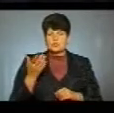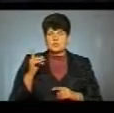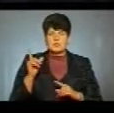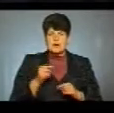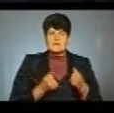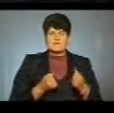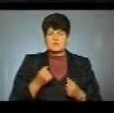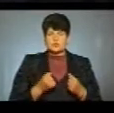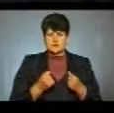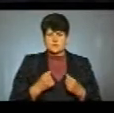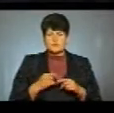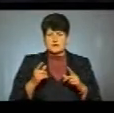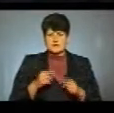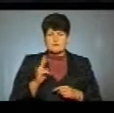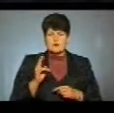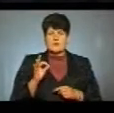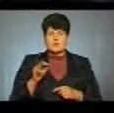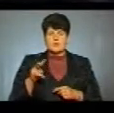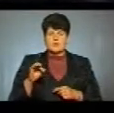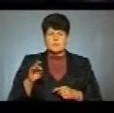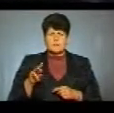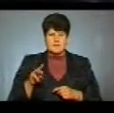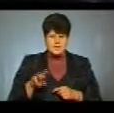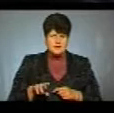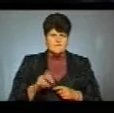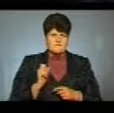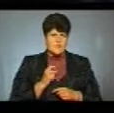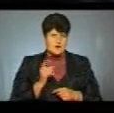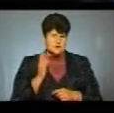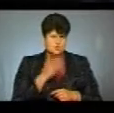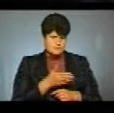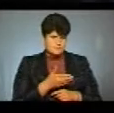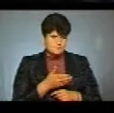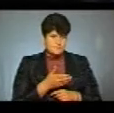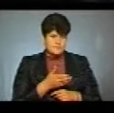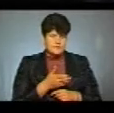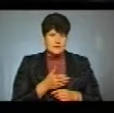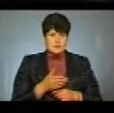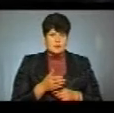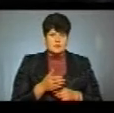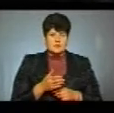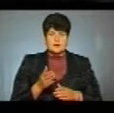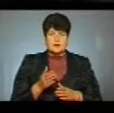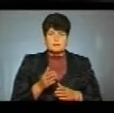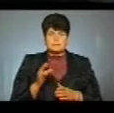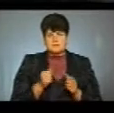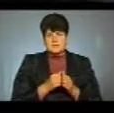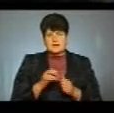автобус. Він їхав з Коломиї на Одесу. І між Гільницею і Нагіренкою